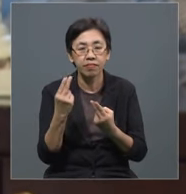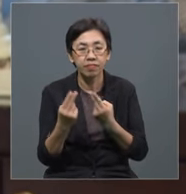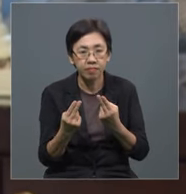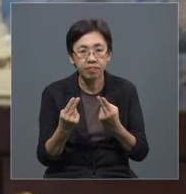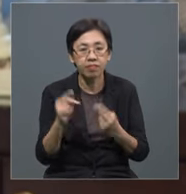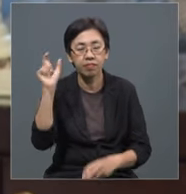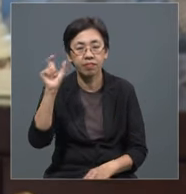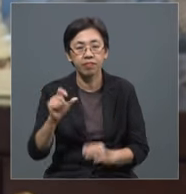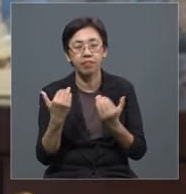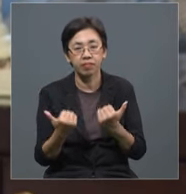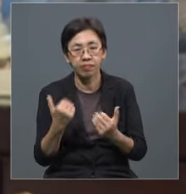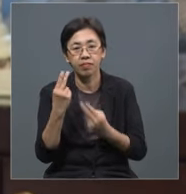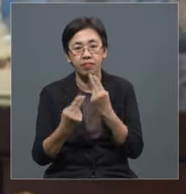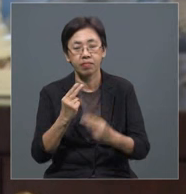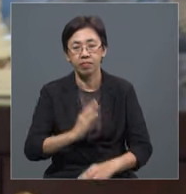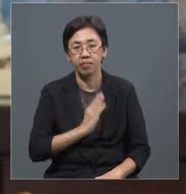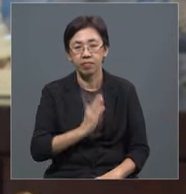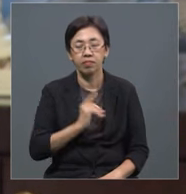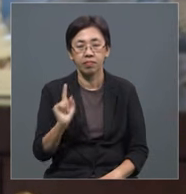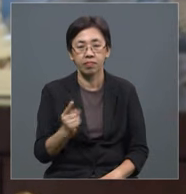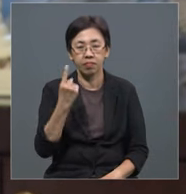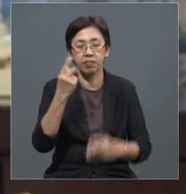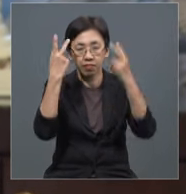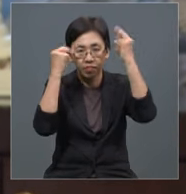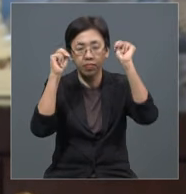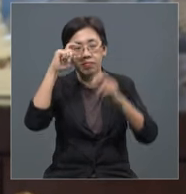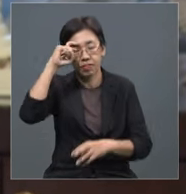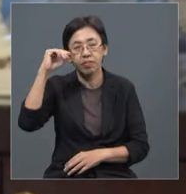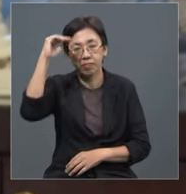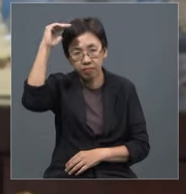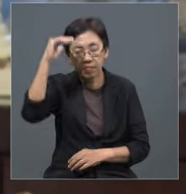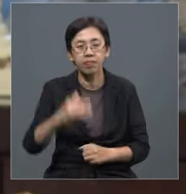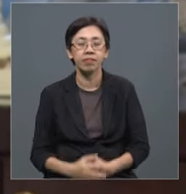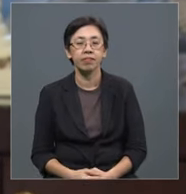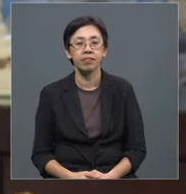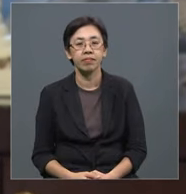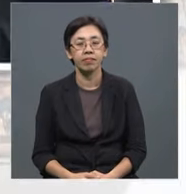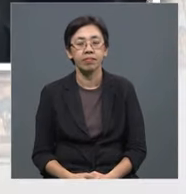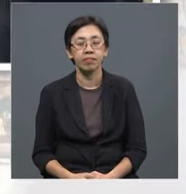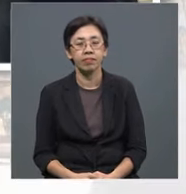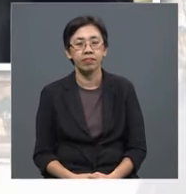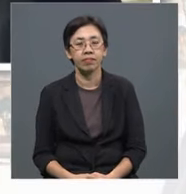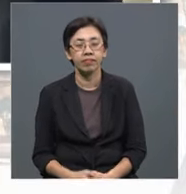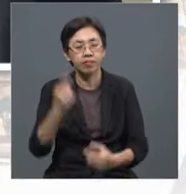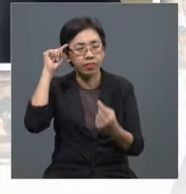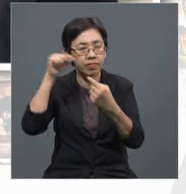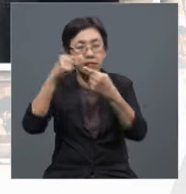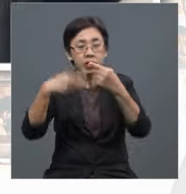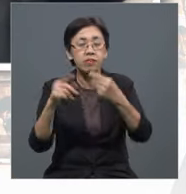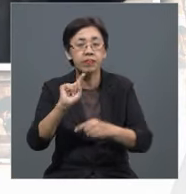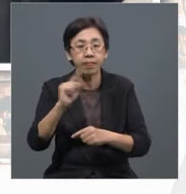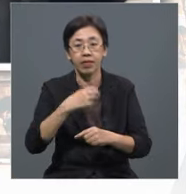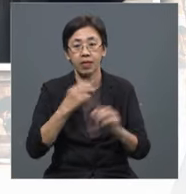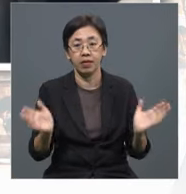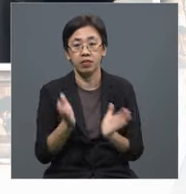อิตาลีครั้งนี้เป็นการเยือนอย่างเป็นทางการครั้งแรกของท่านนายกรัฐมนตรีเศรษฐาทวีสินนะคะก็มีวัตถุประสงค์เพื่อที่จะส่งเ